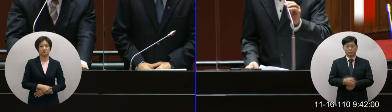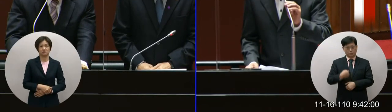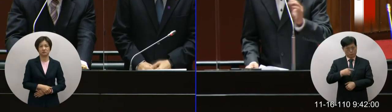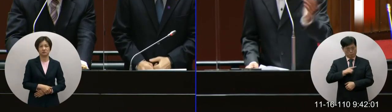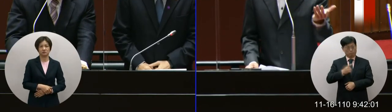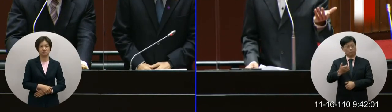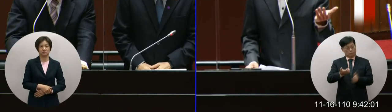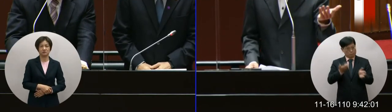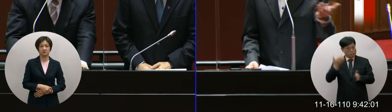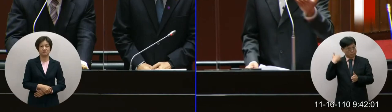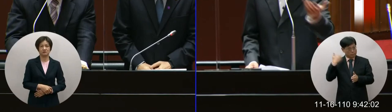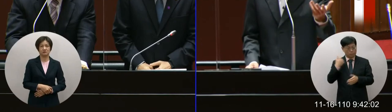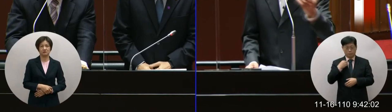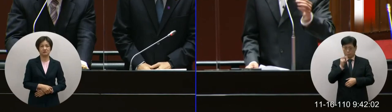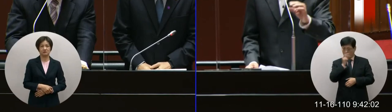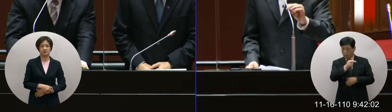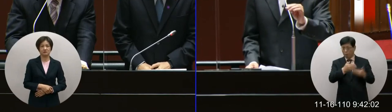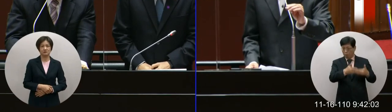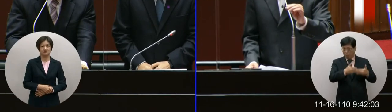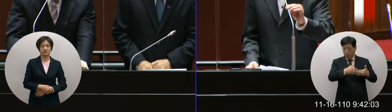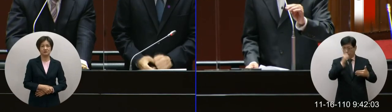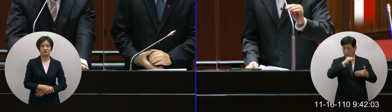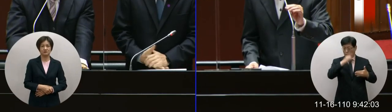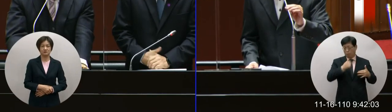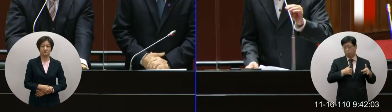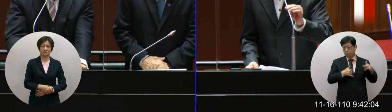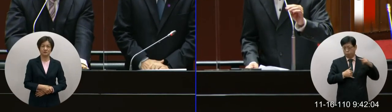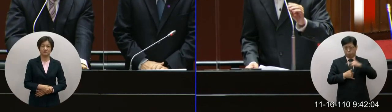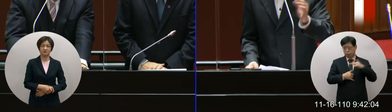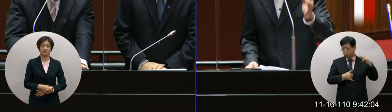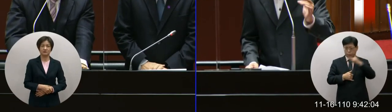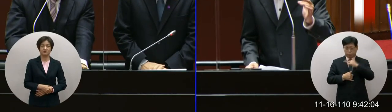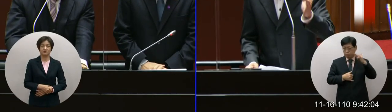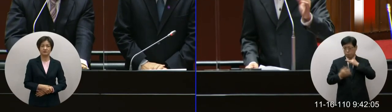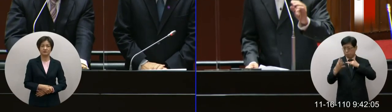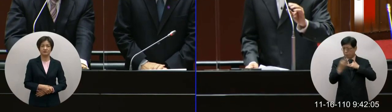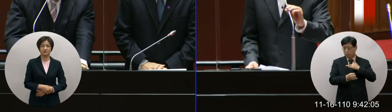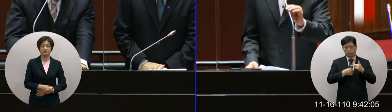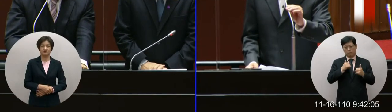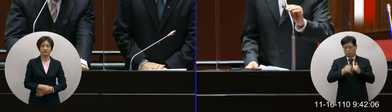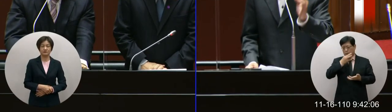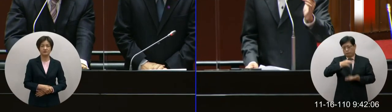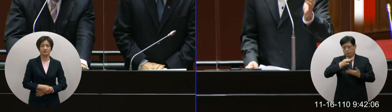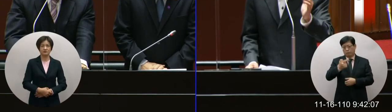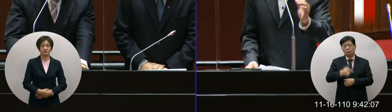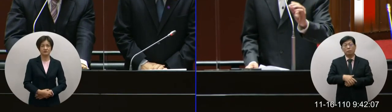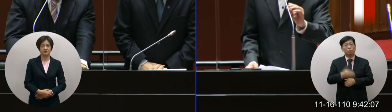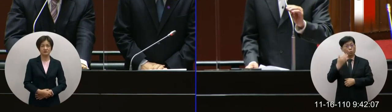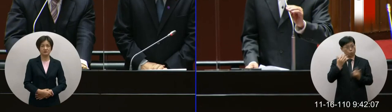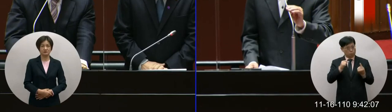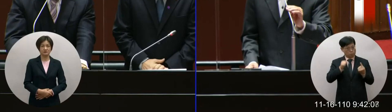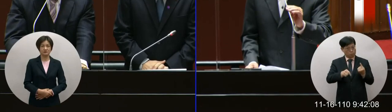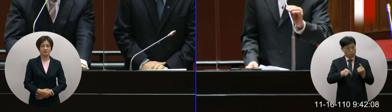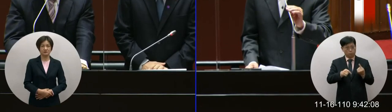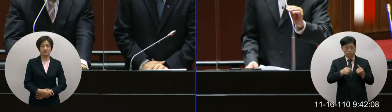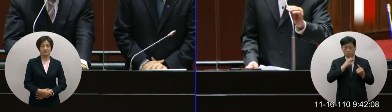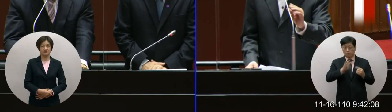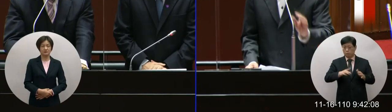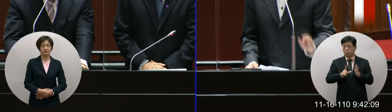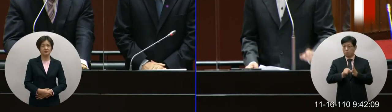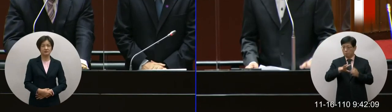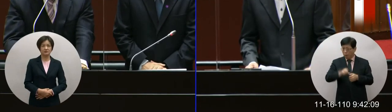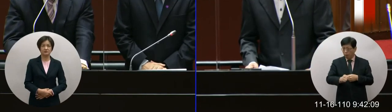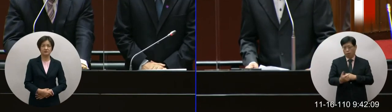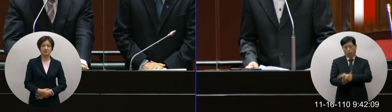前啊，看到共军不断的来台啊，事实上啊，大家赶得人心惶惶，好，所以如果是这是一个契机